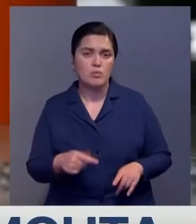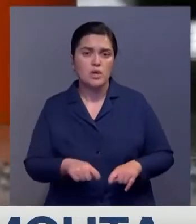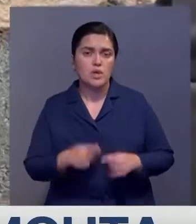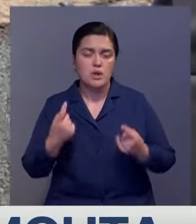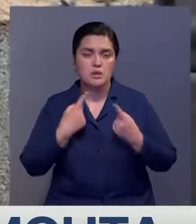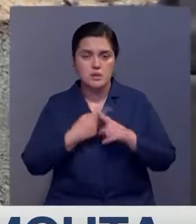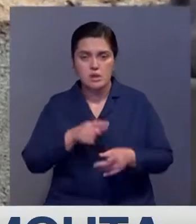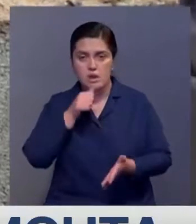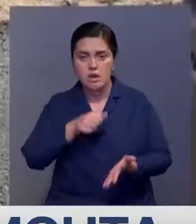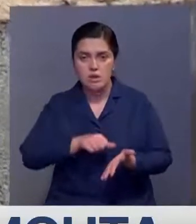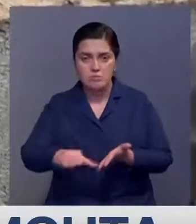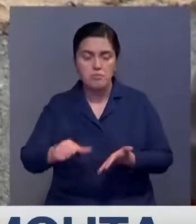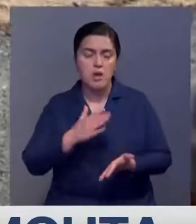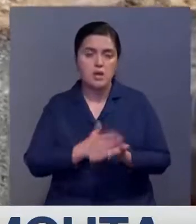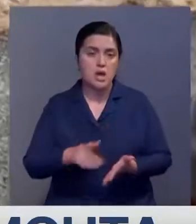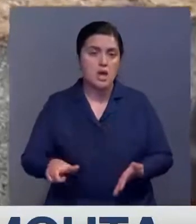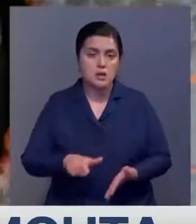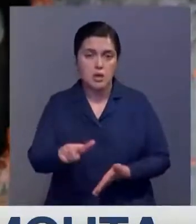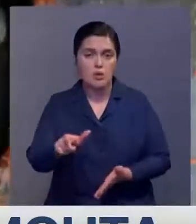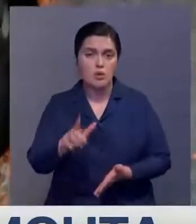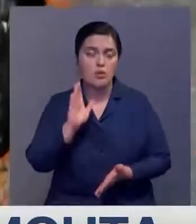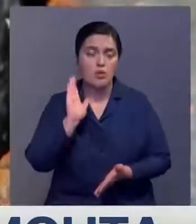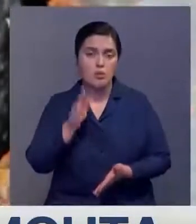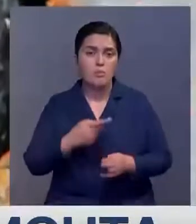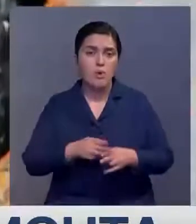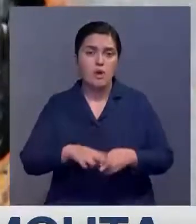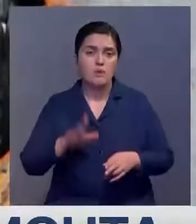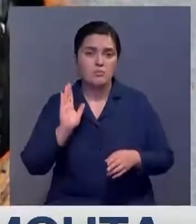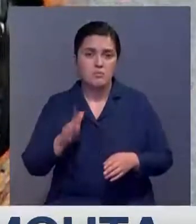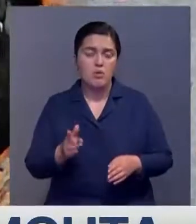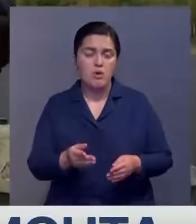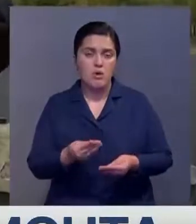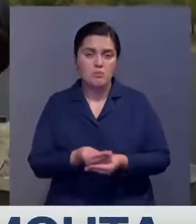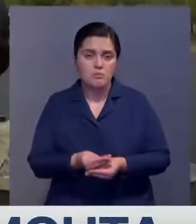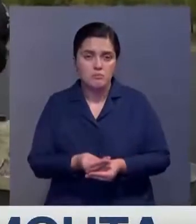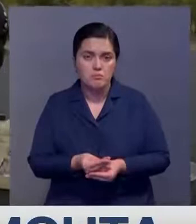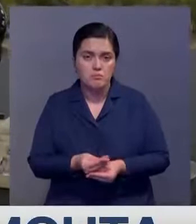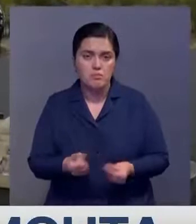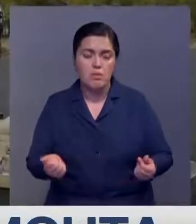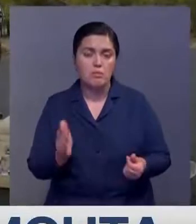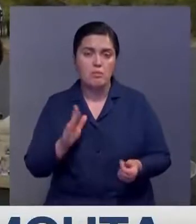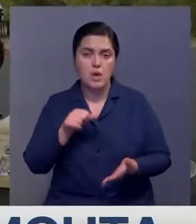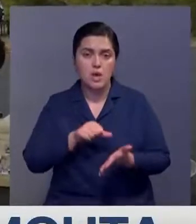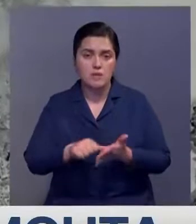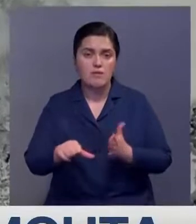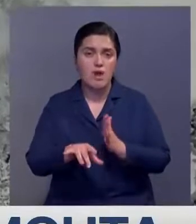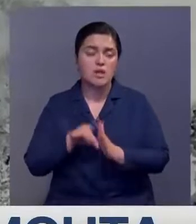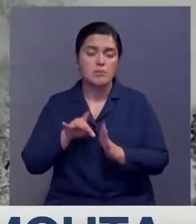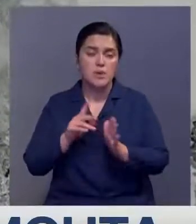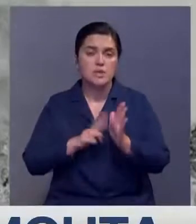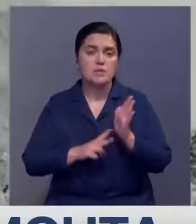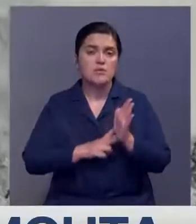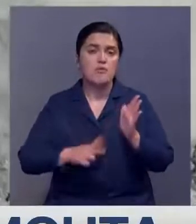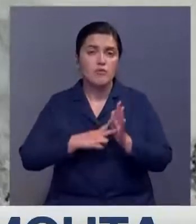технологии укладки дорожного полотна. В дальнейшем они могут привести к выкрашиванию и разрушению асфальта, объясняют они. Отобрали 78 проб